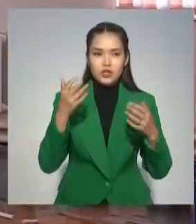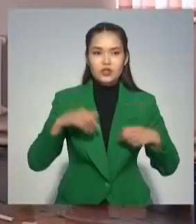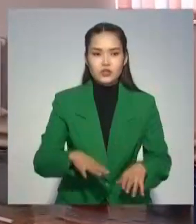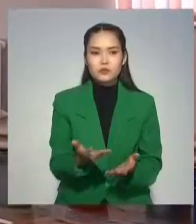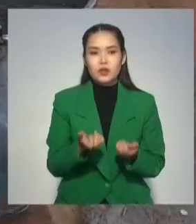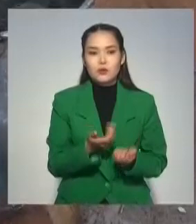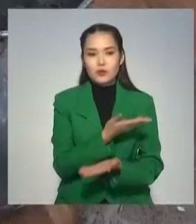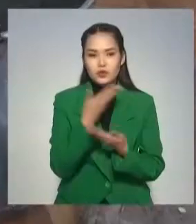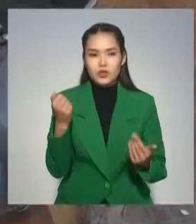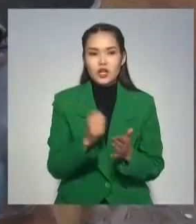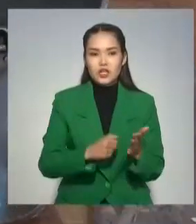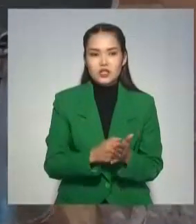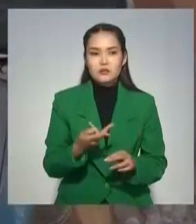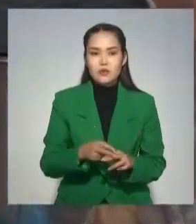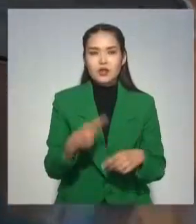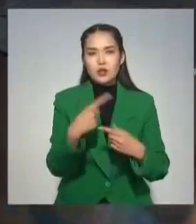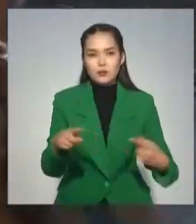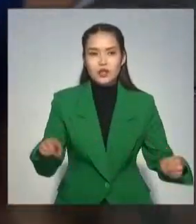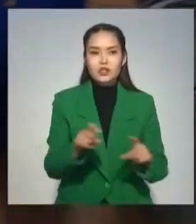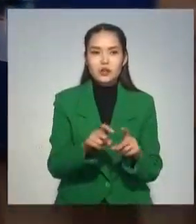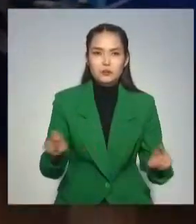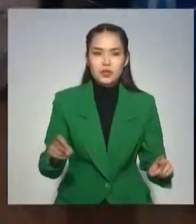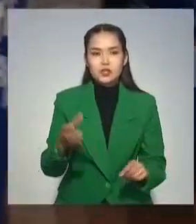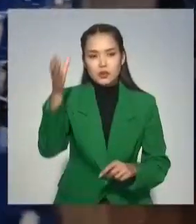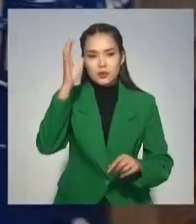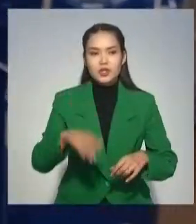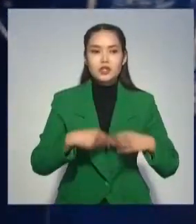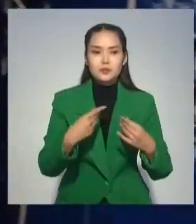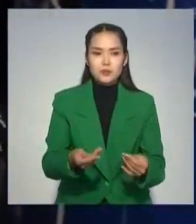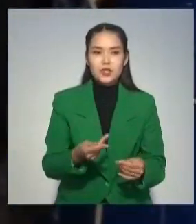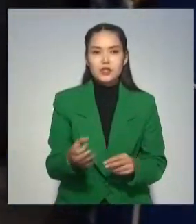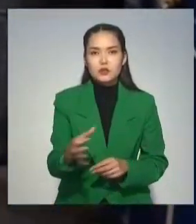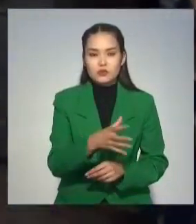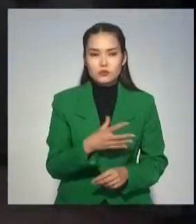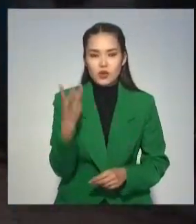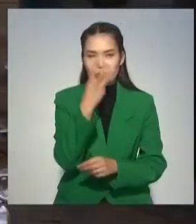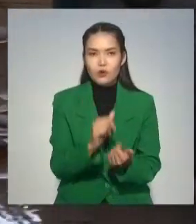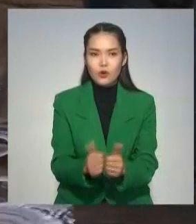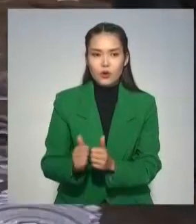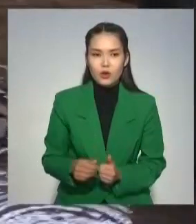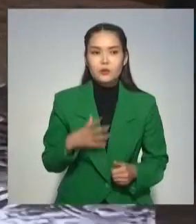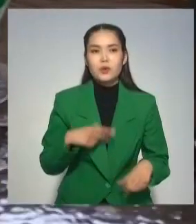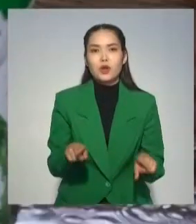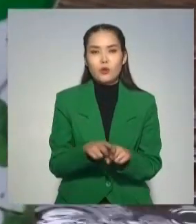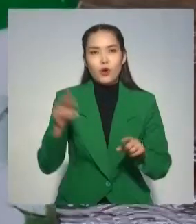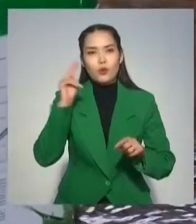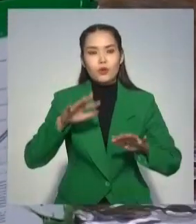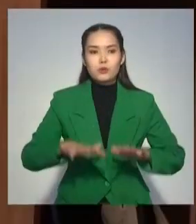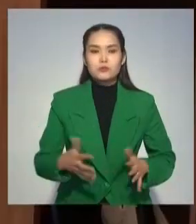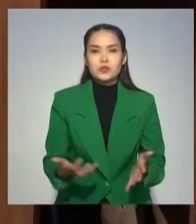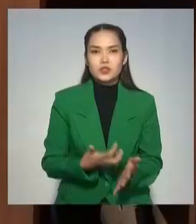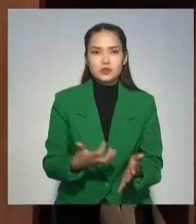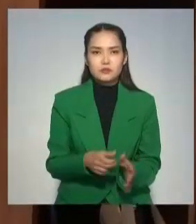жоқ. Өйткені осы маңдағы өзге мектептер үш ауысымда білім беріп жатқандықтан орын тапшы. Аймақта онсыз да оқу ғимараты